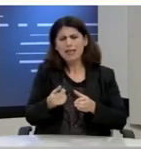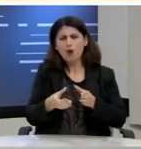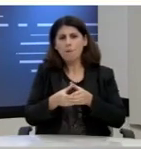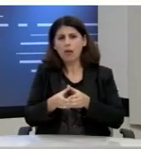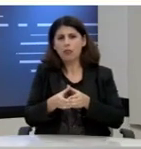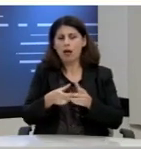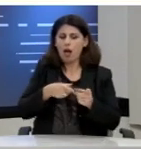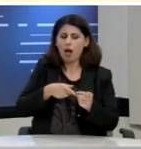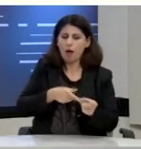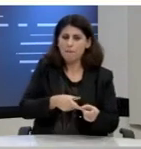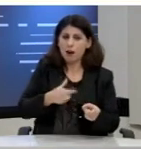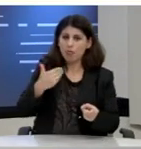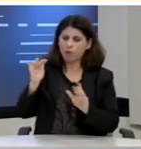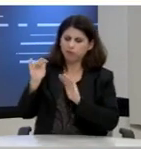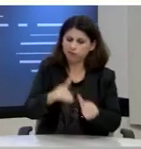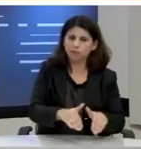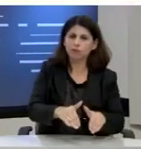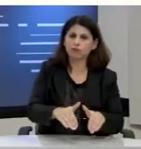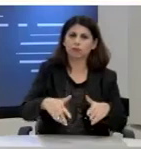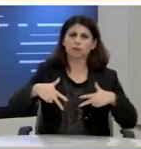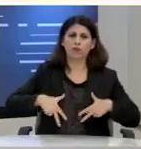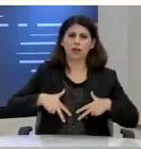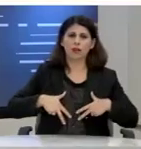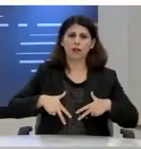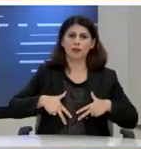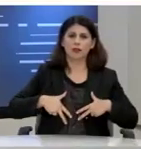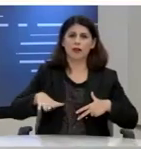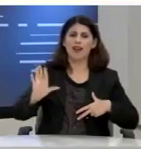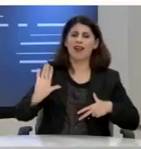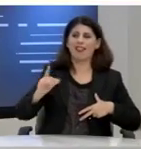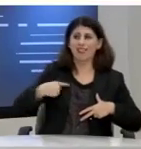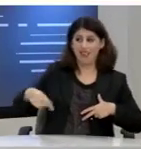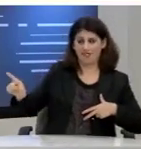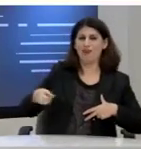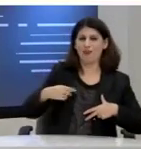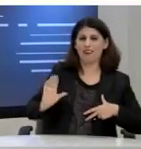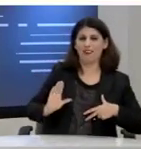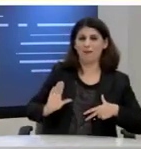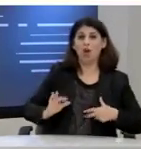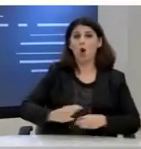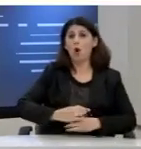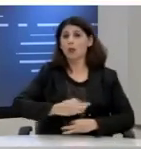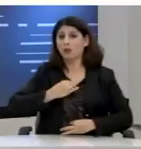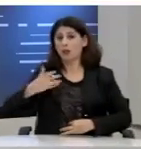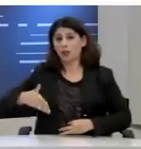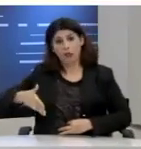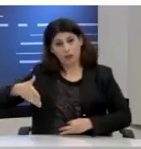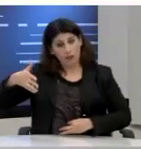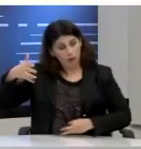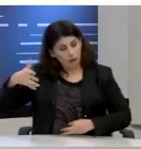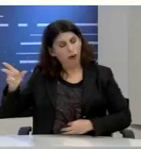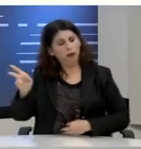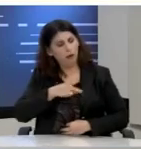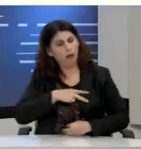απείλησε ότι θα έριχνε την κυβέρνηση. Και να η διαφορά μας. Ο κύριος Μητσοτάκης που ορθά